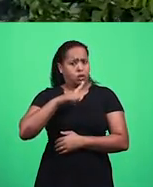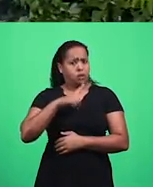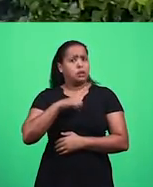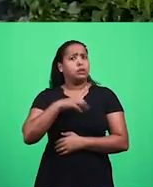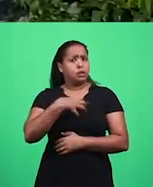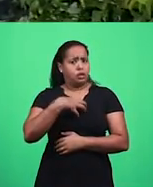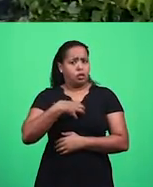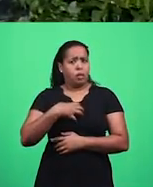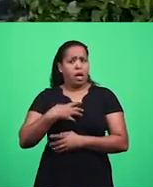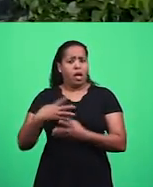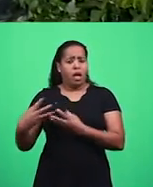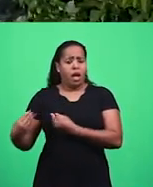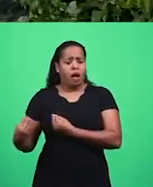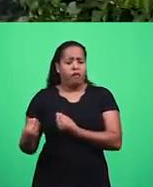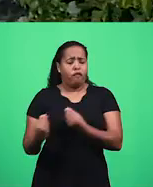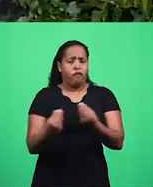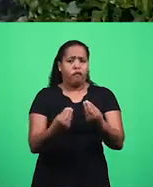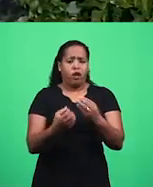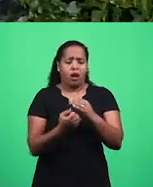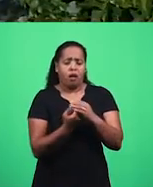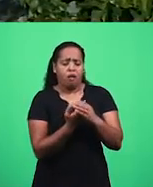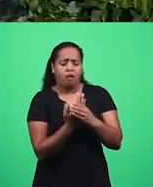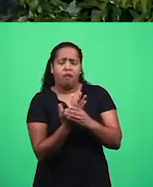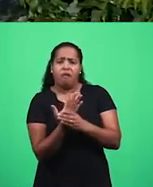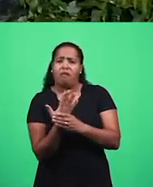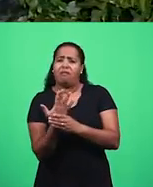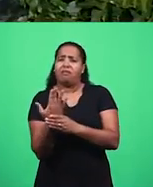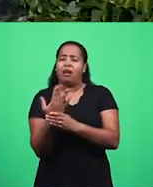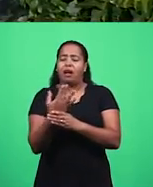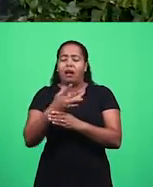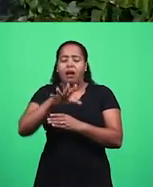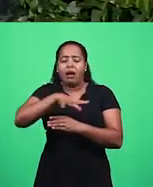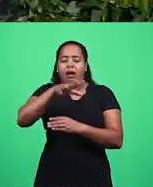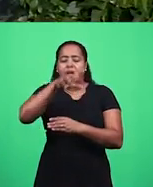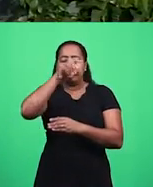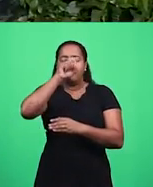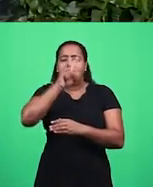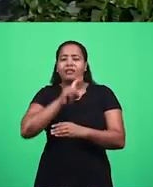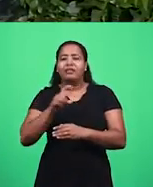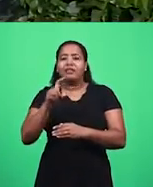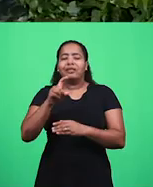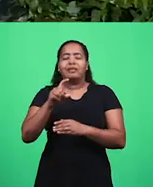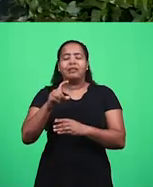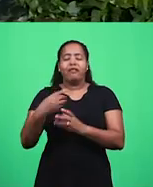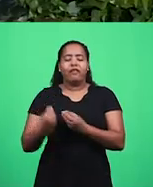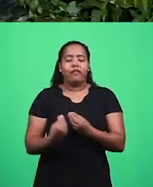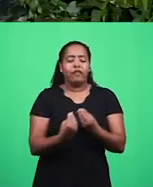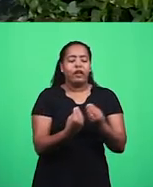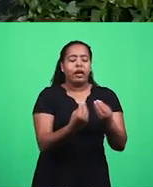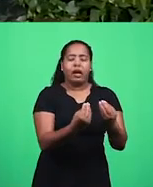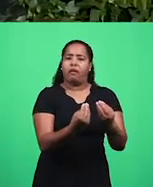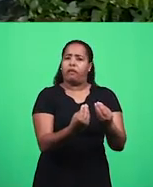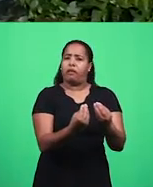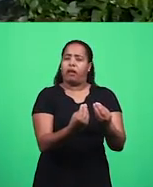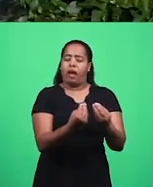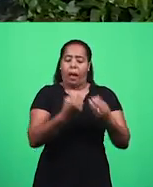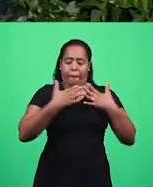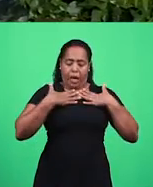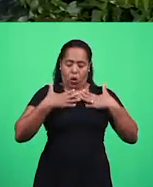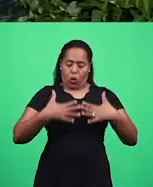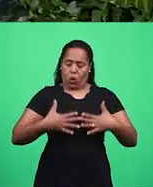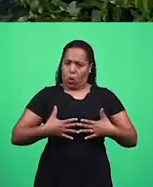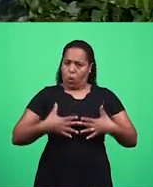чувств. Она там ароматное масло принесла, да? Мирт для того, чтобы сохранить